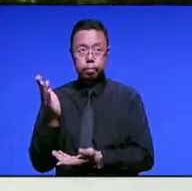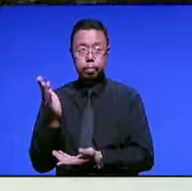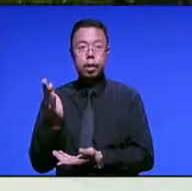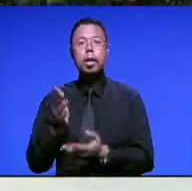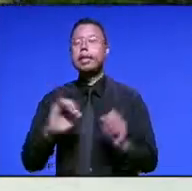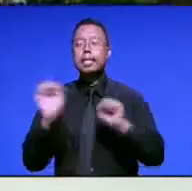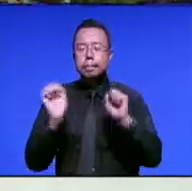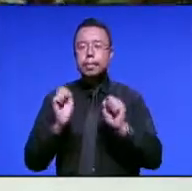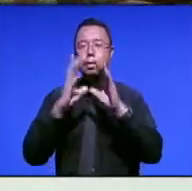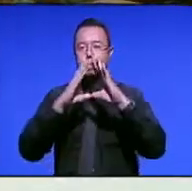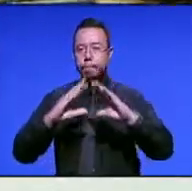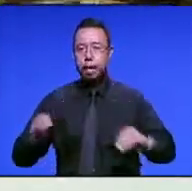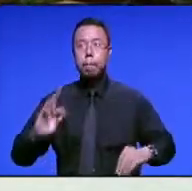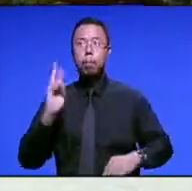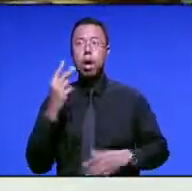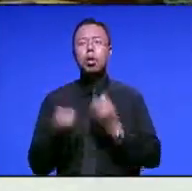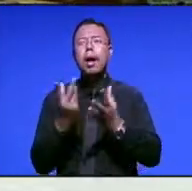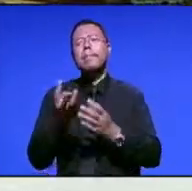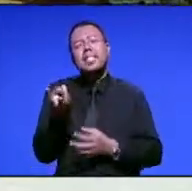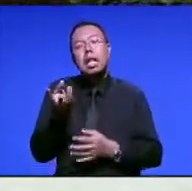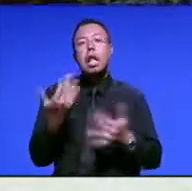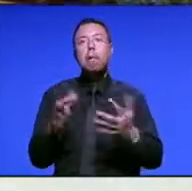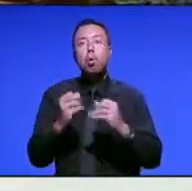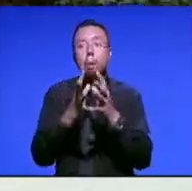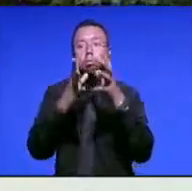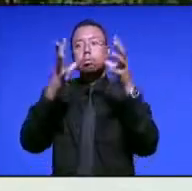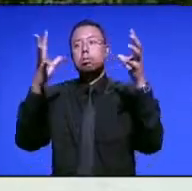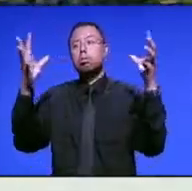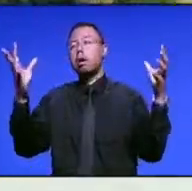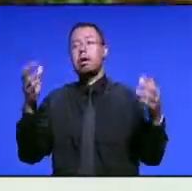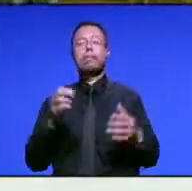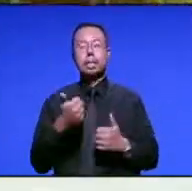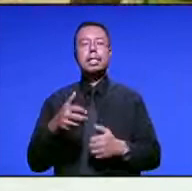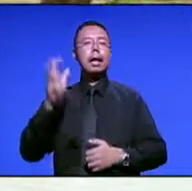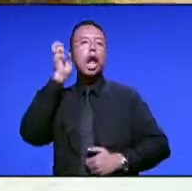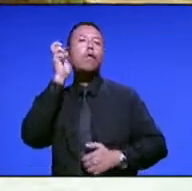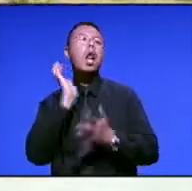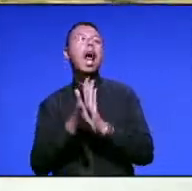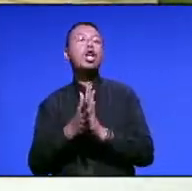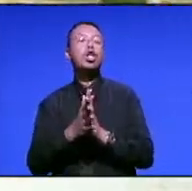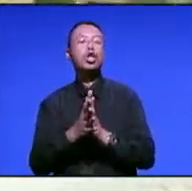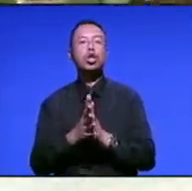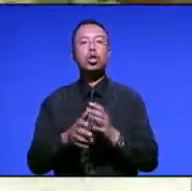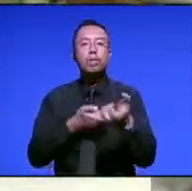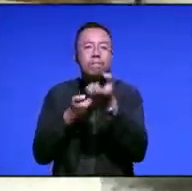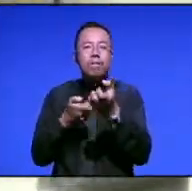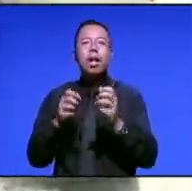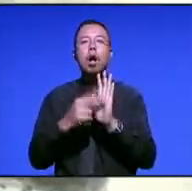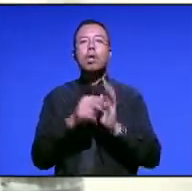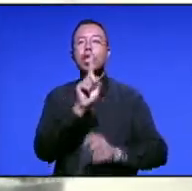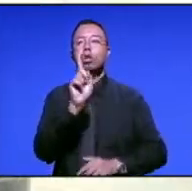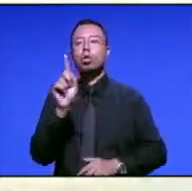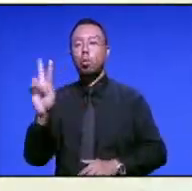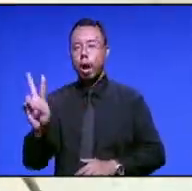Ini bisa dilakukan ketika api masih kecil, namun ketika apinya sudah besar, Anda bisa hubungi pemadam kebakaran dengan menelpon ke nomor